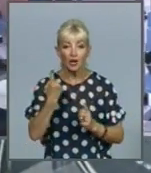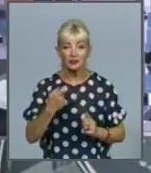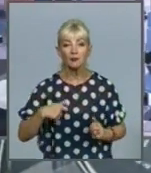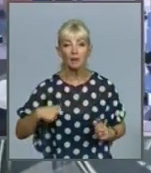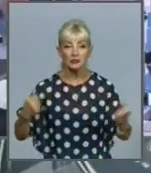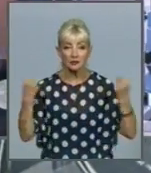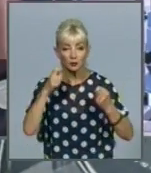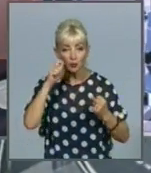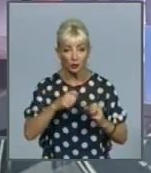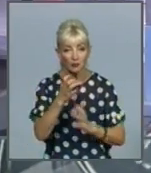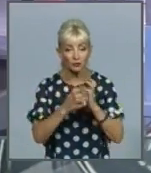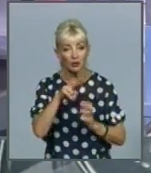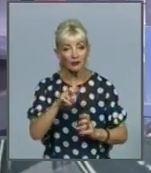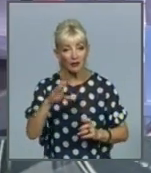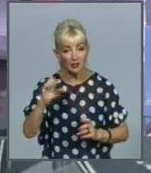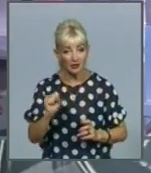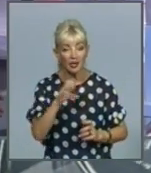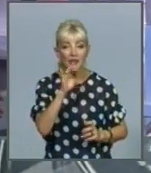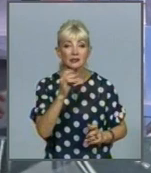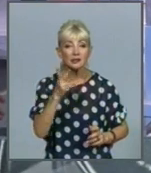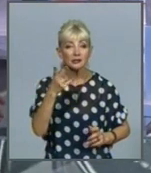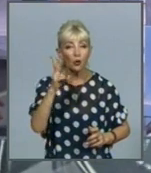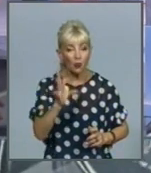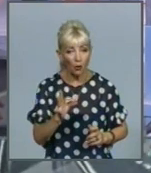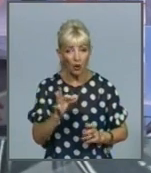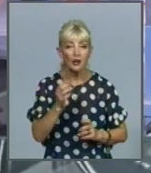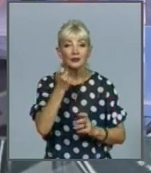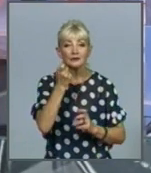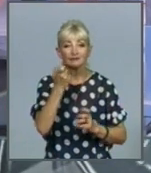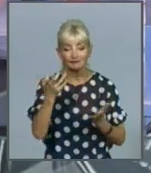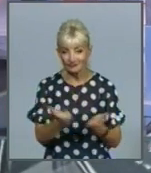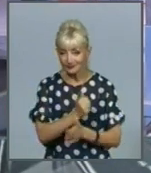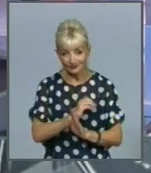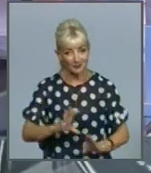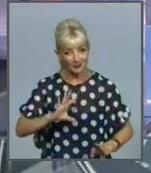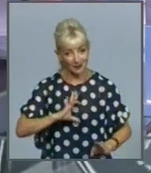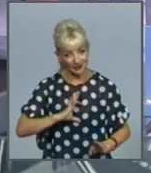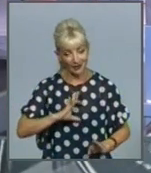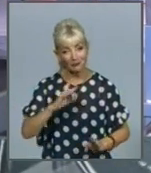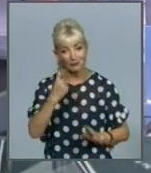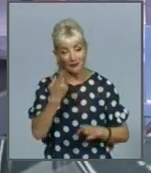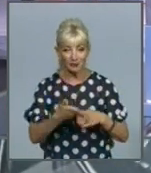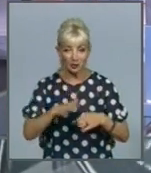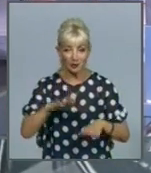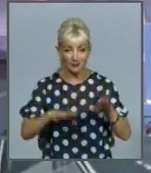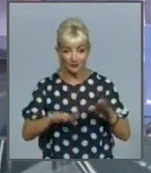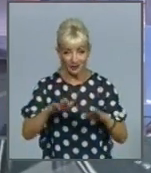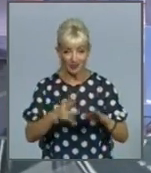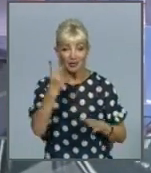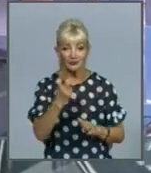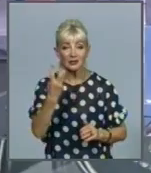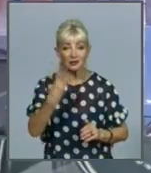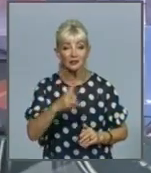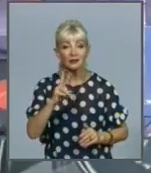спорта Украины международного класса Богдан Симко остановился у подножия пьедестала в первом тяжелом весе. Пожав